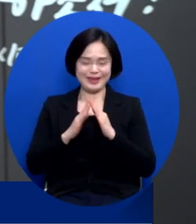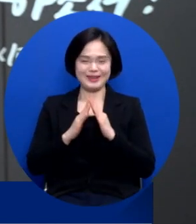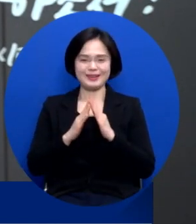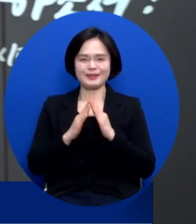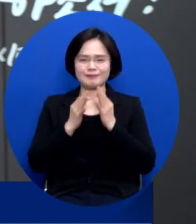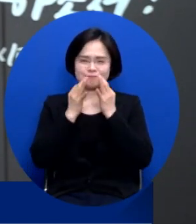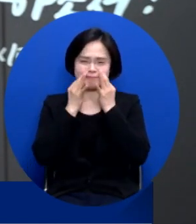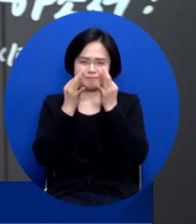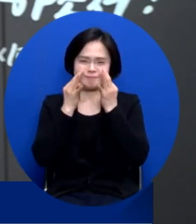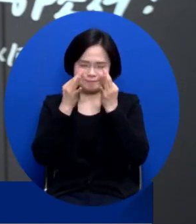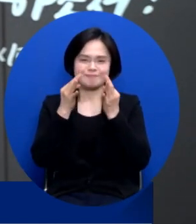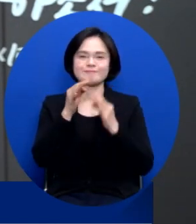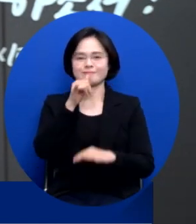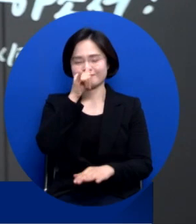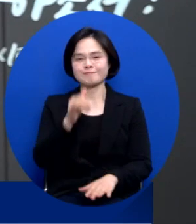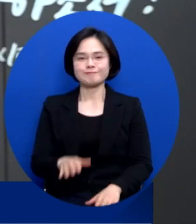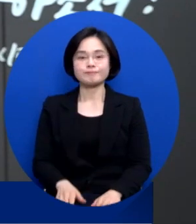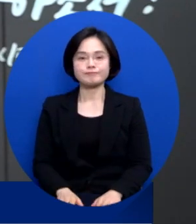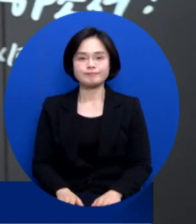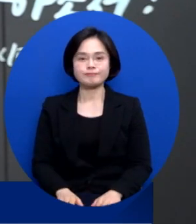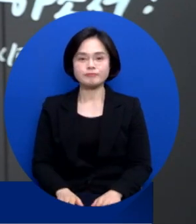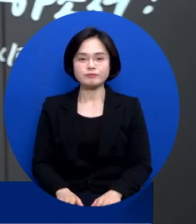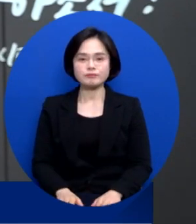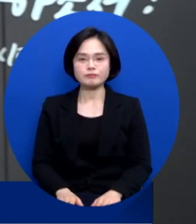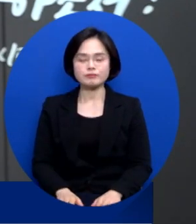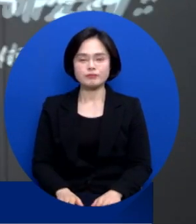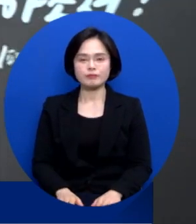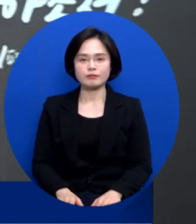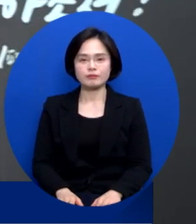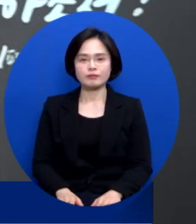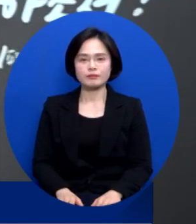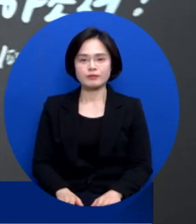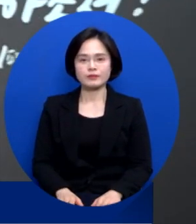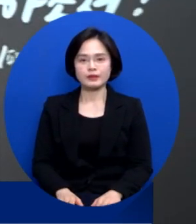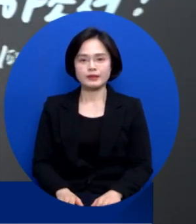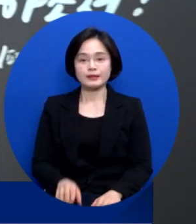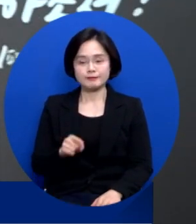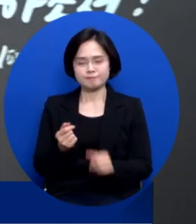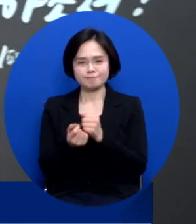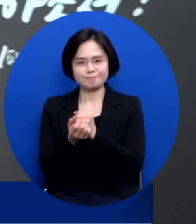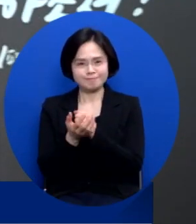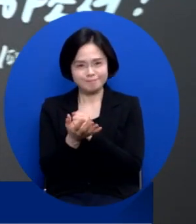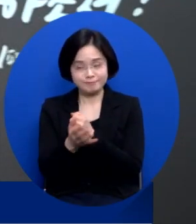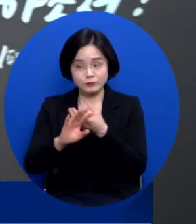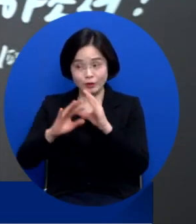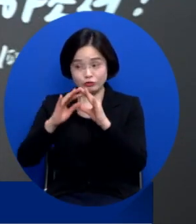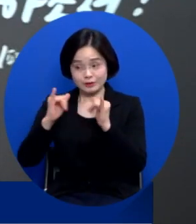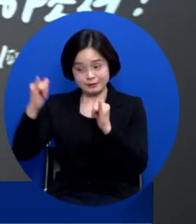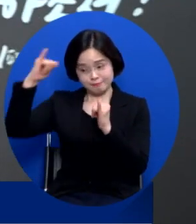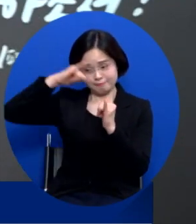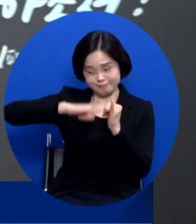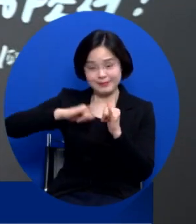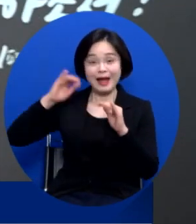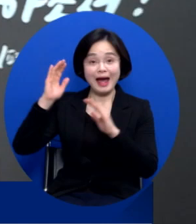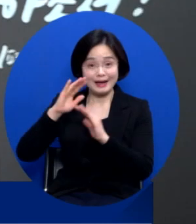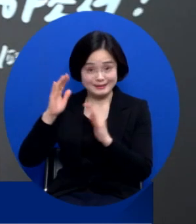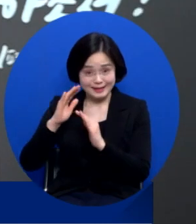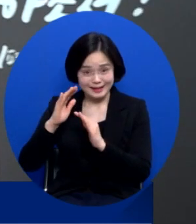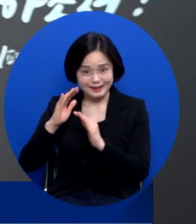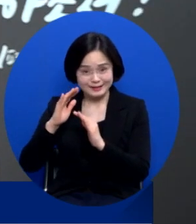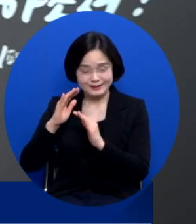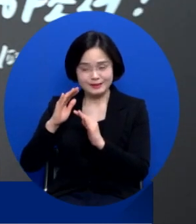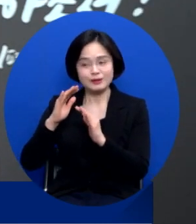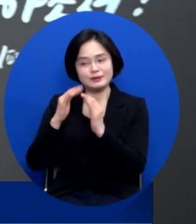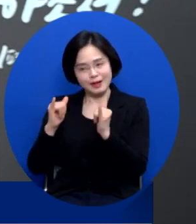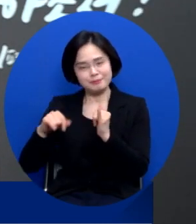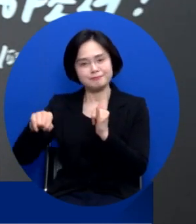하려고 합니다. 그리고 이런 부분들이 영적 플랫폼 역할들이 되어서 많은 이제 외국인 유학생들이나 또 이주민들이 와서